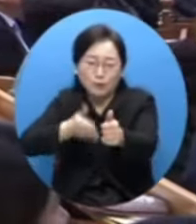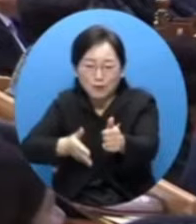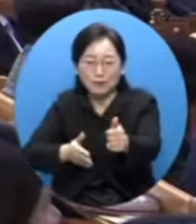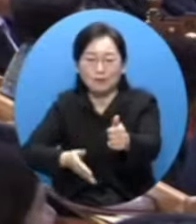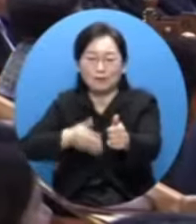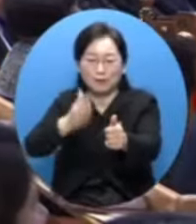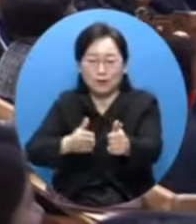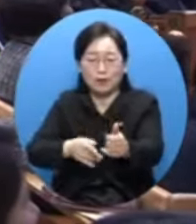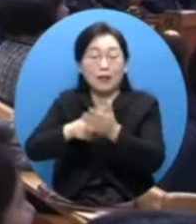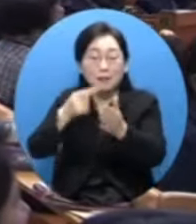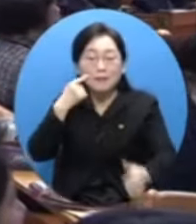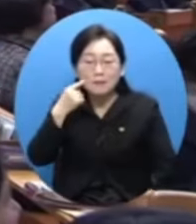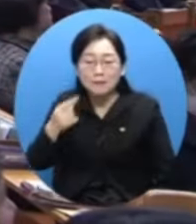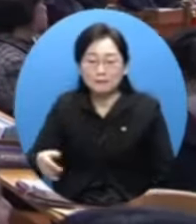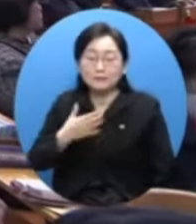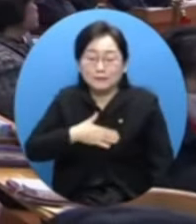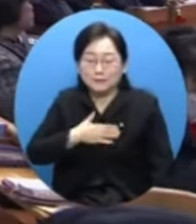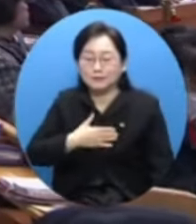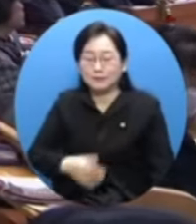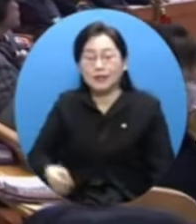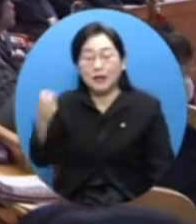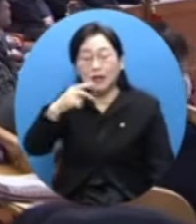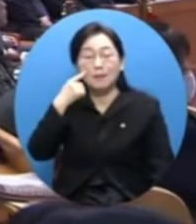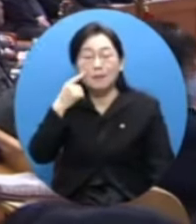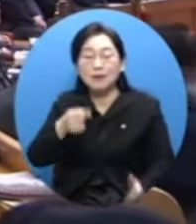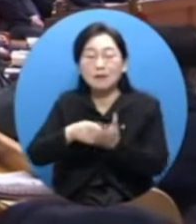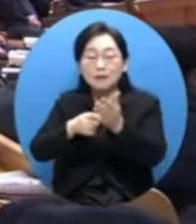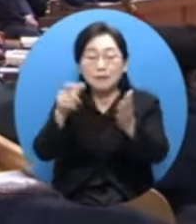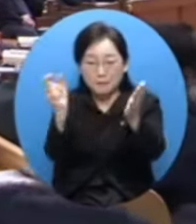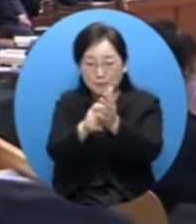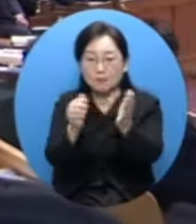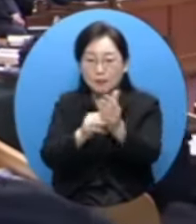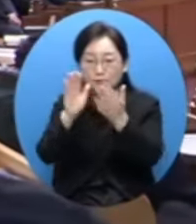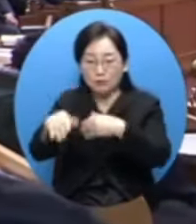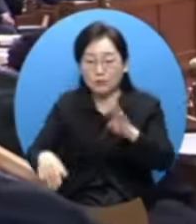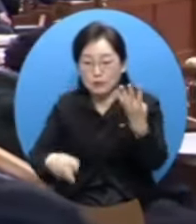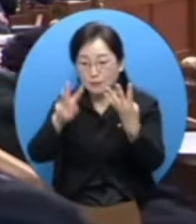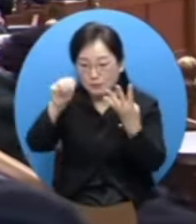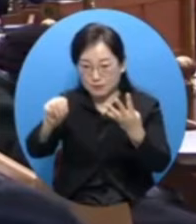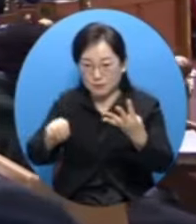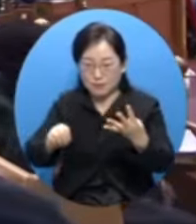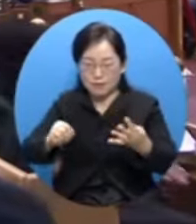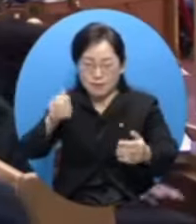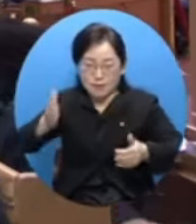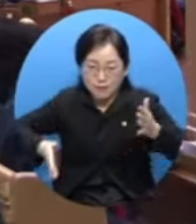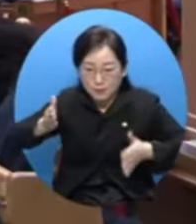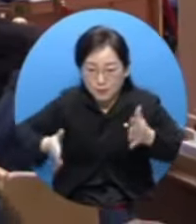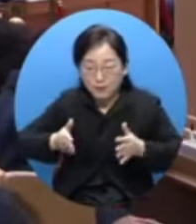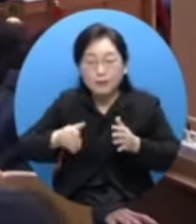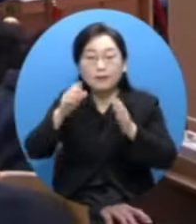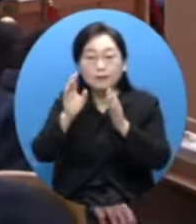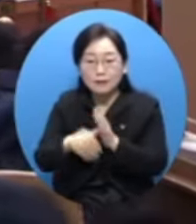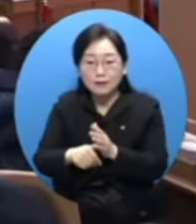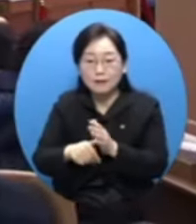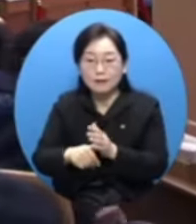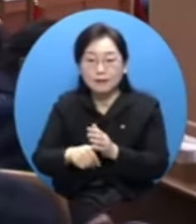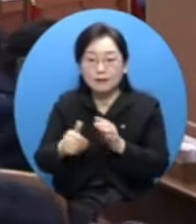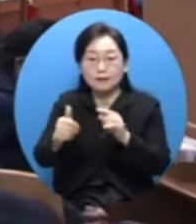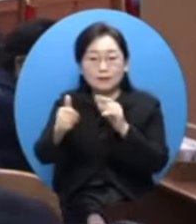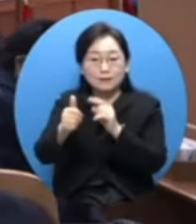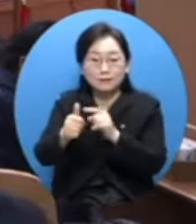요청을 들어줘서 400m에 달리도록 했습니다. 결승전을 뛰어 결승에 나가게 됐을 때에 그를 담당하는